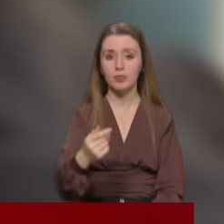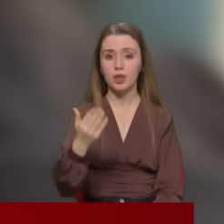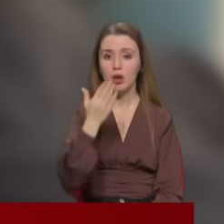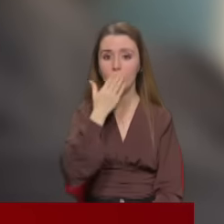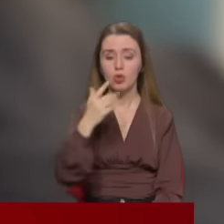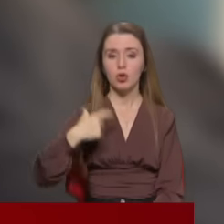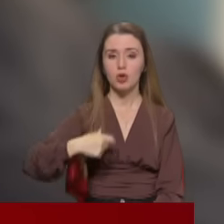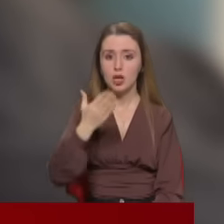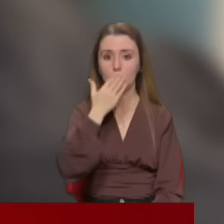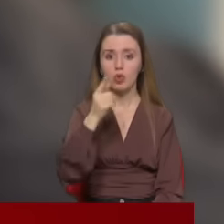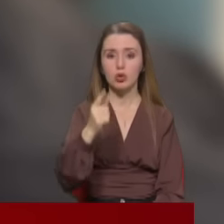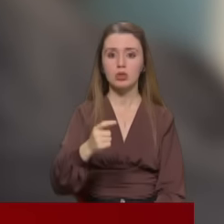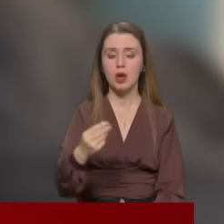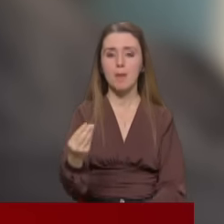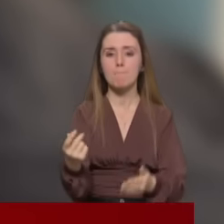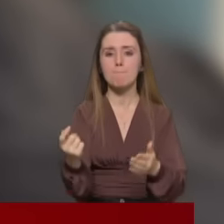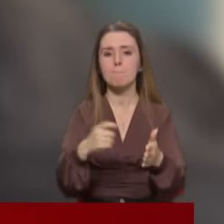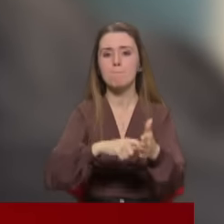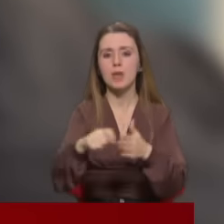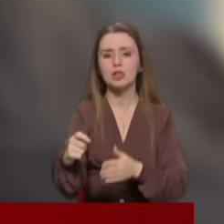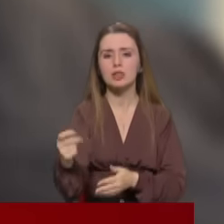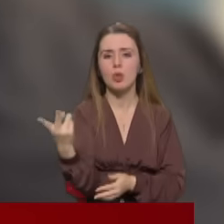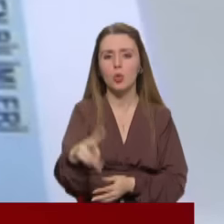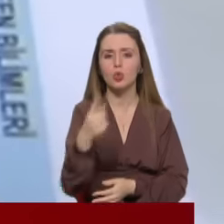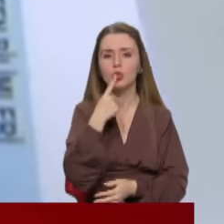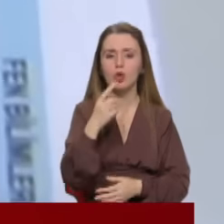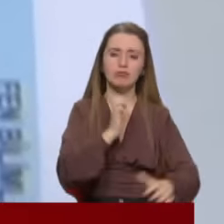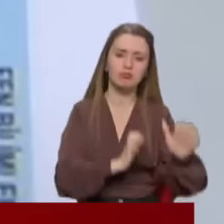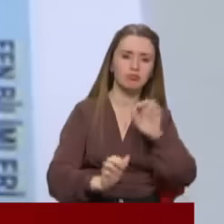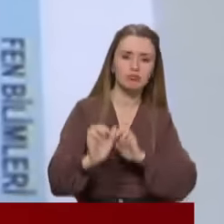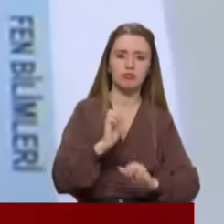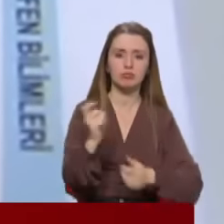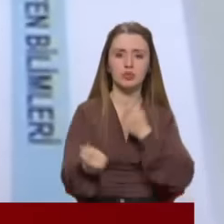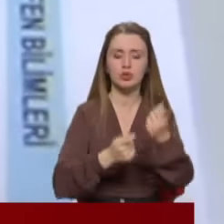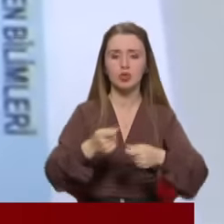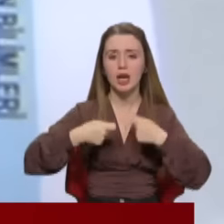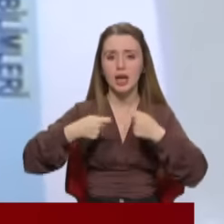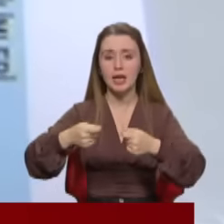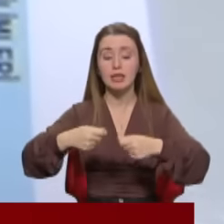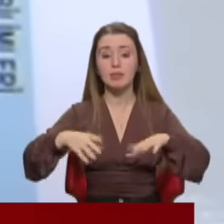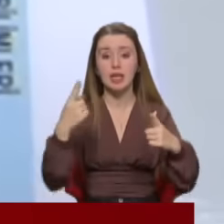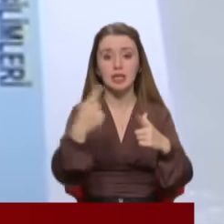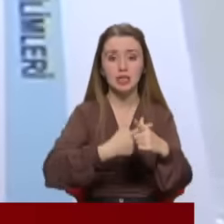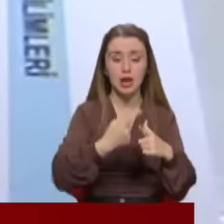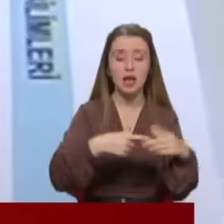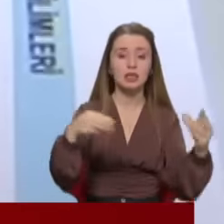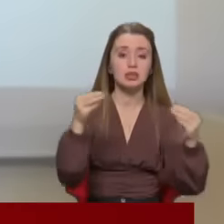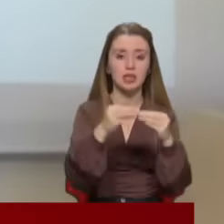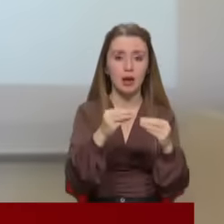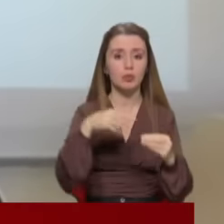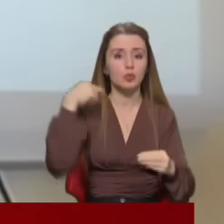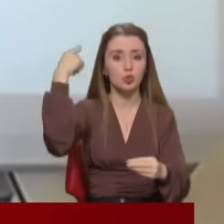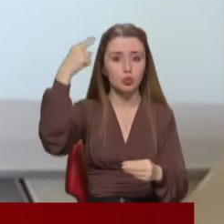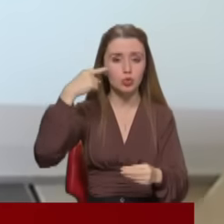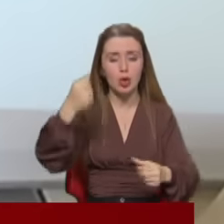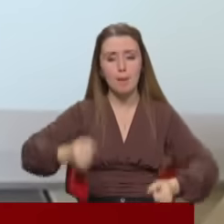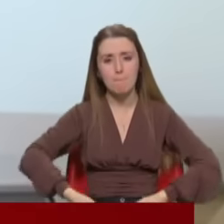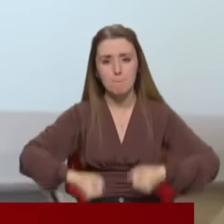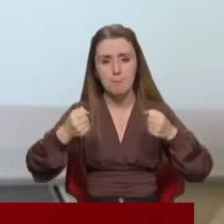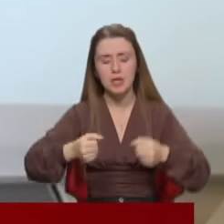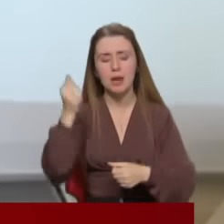düşük maaşla hayat pahalılığına direnmeye çalışıyor. Eğitimden, öğretimden çok kiralarına gelen zamları, çarşı